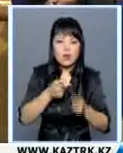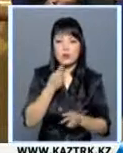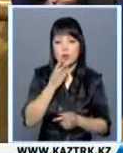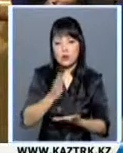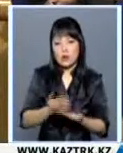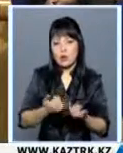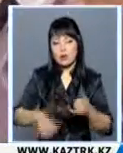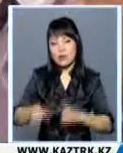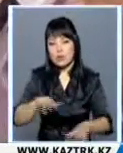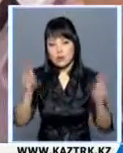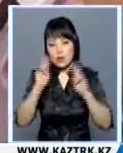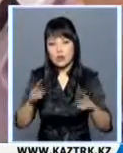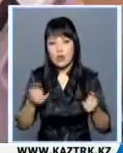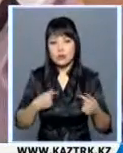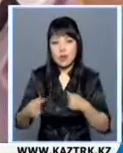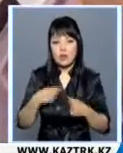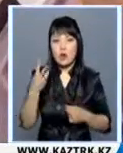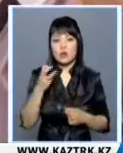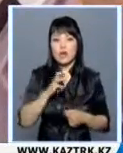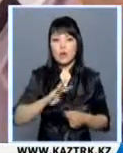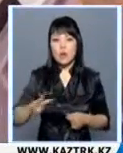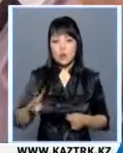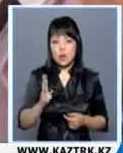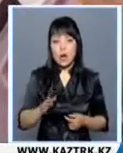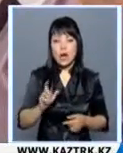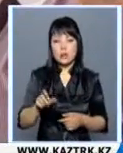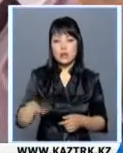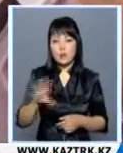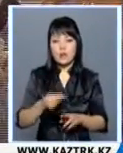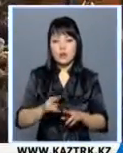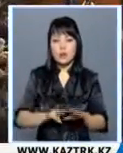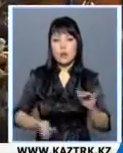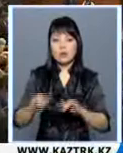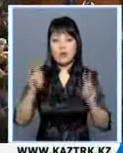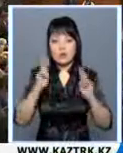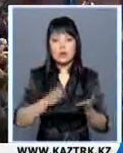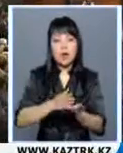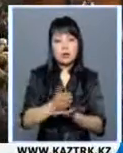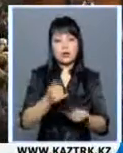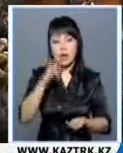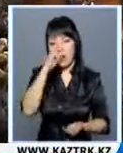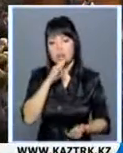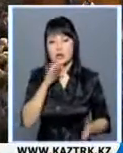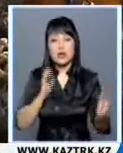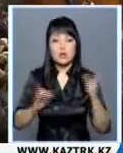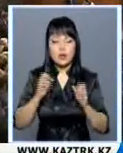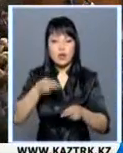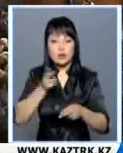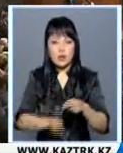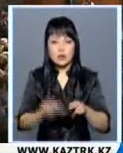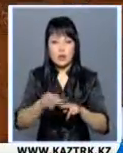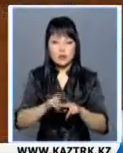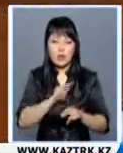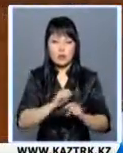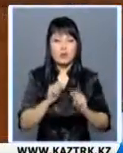екен. Қазір күнкөрістің қамымен 300 миллион адам жиһан кезіп жүрген көрінеді. Ал қазақ жастарының оқып білім алып